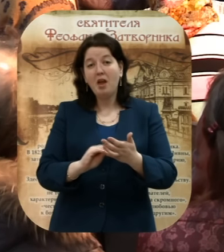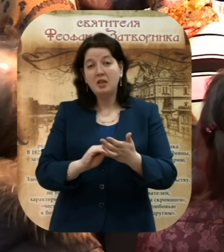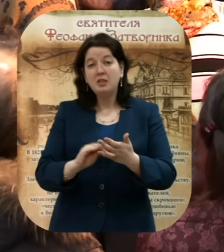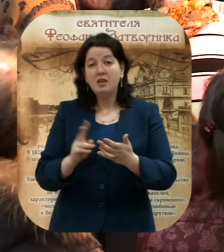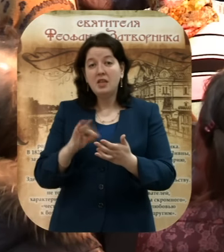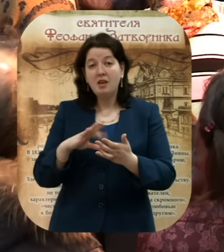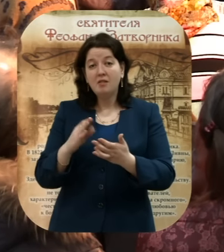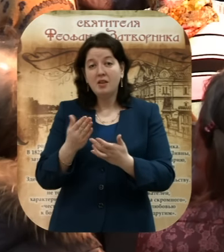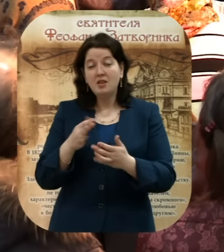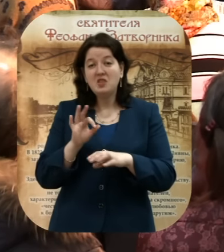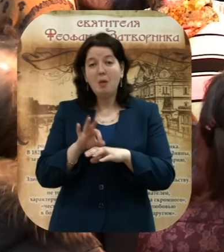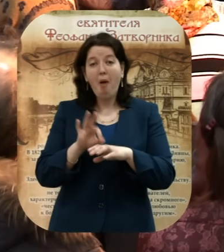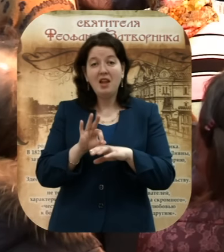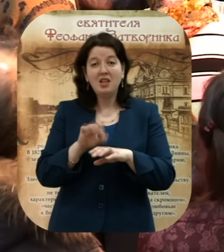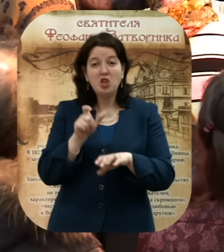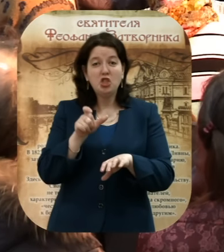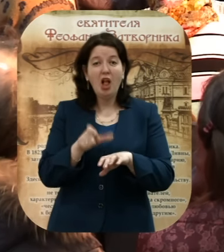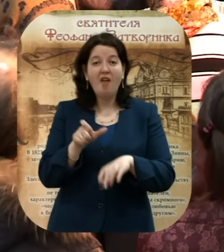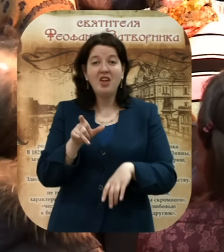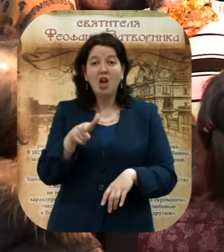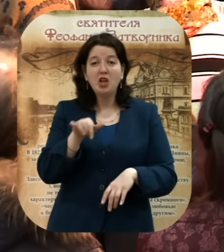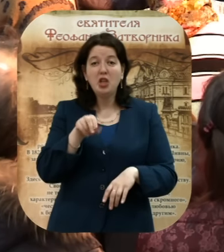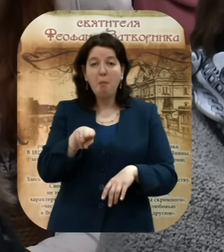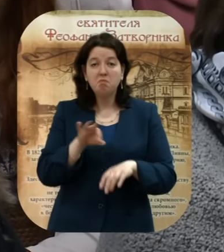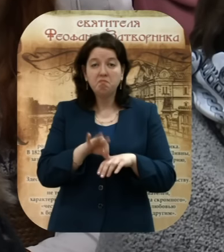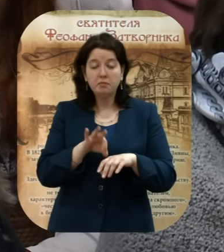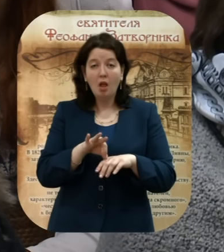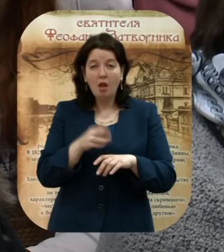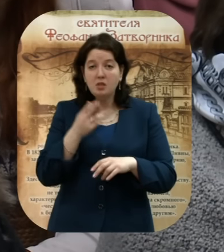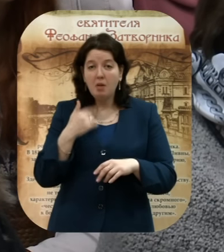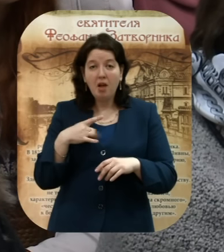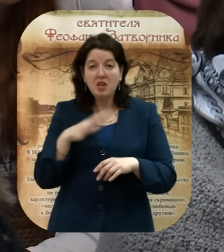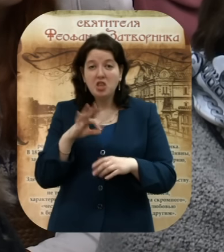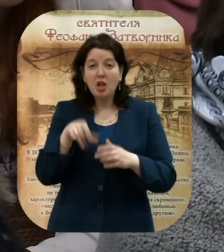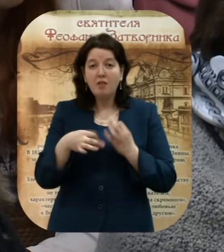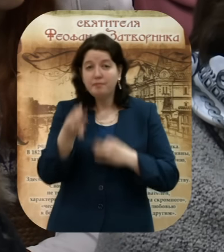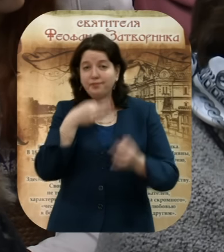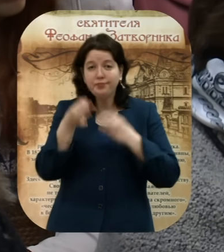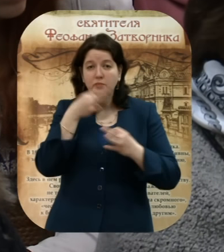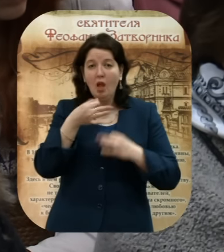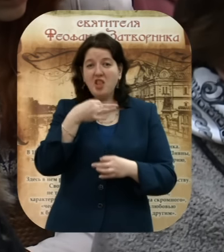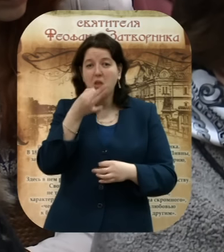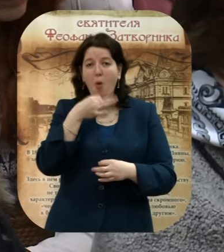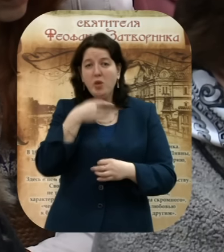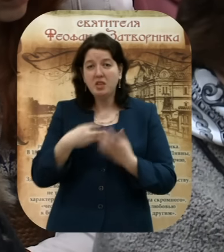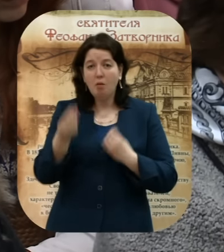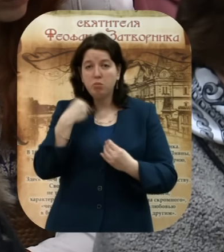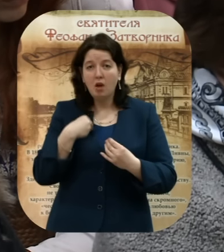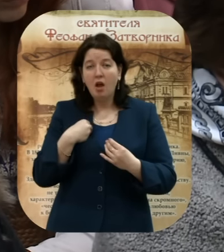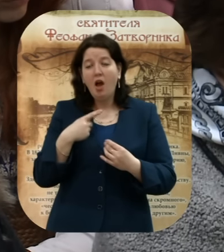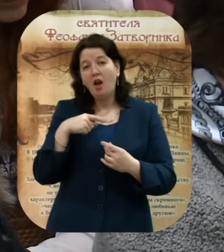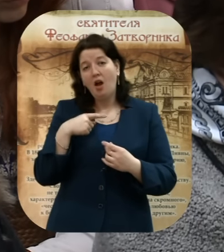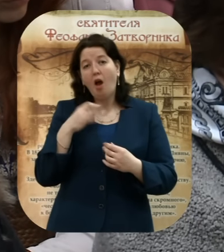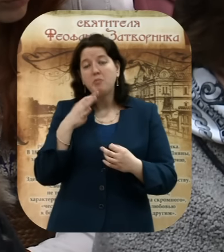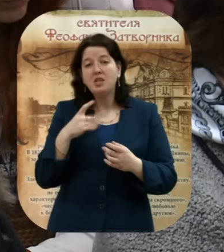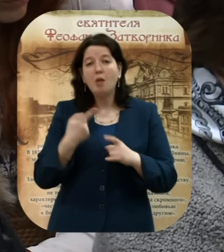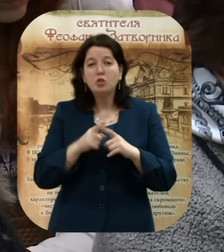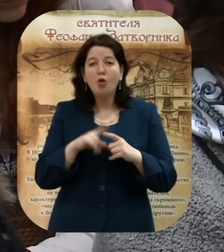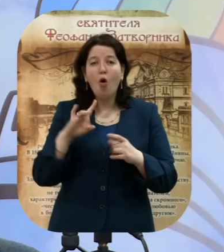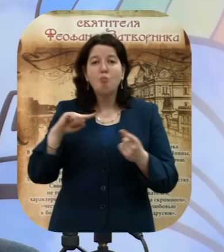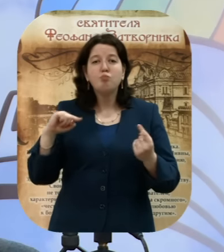антибиотиками. То есть против себя, антижизнь. Ну, говорим, конечно, против них, против вируса, но на самом деле